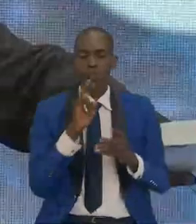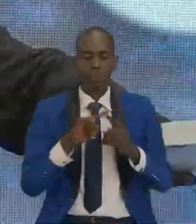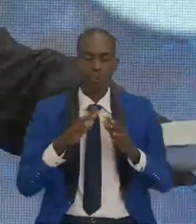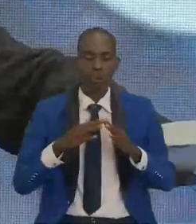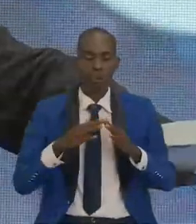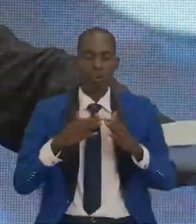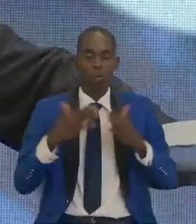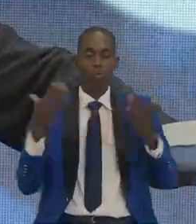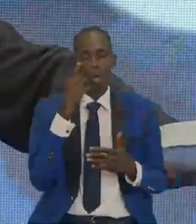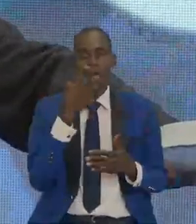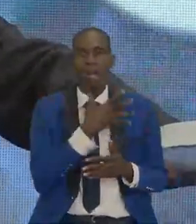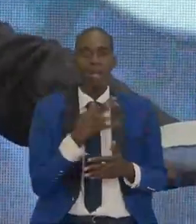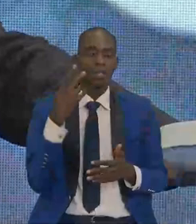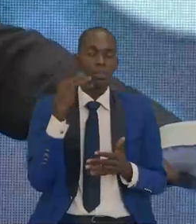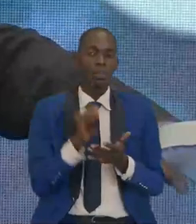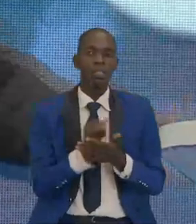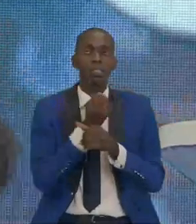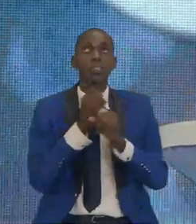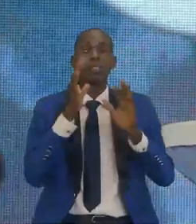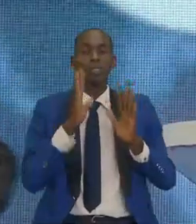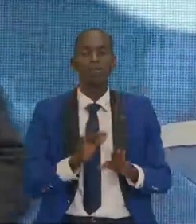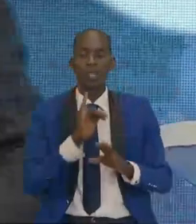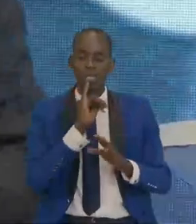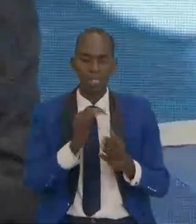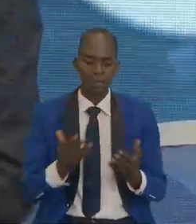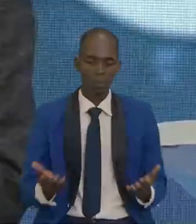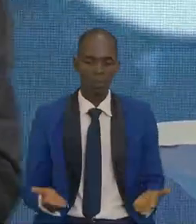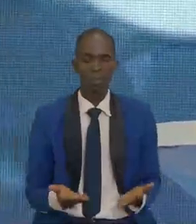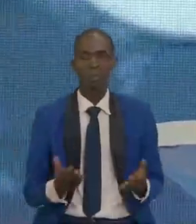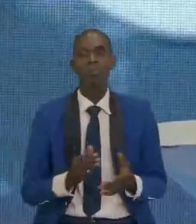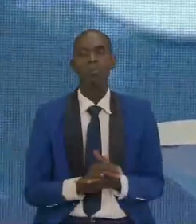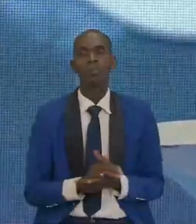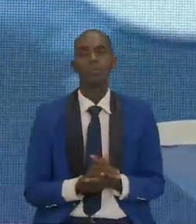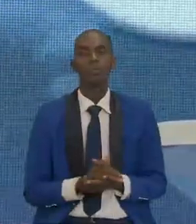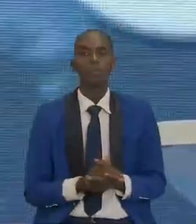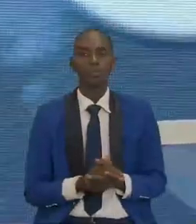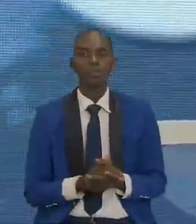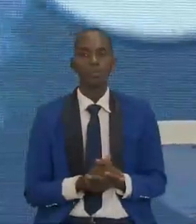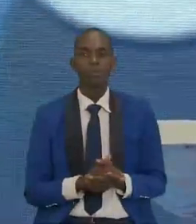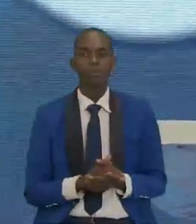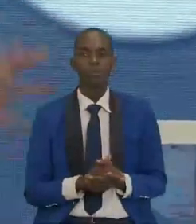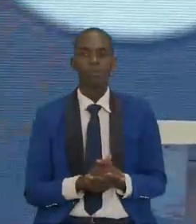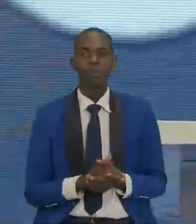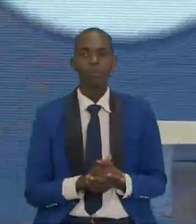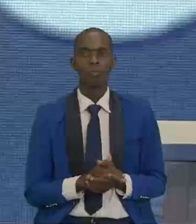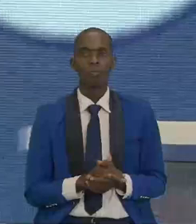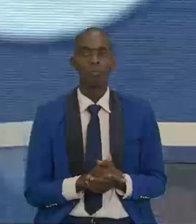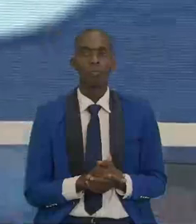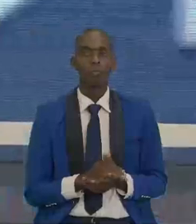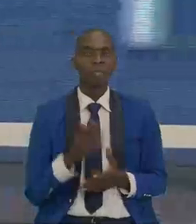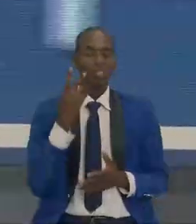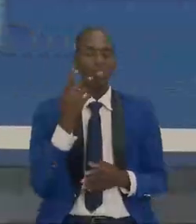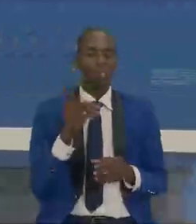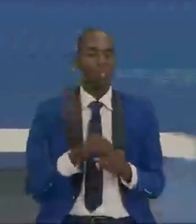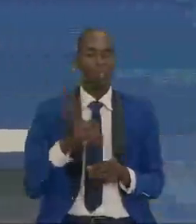Tout ce qu'il vous faut faire, c'est d'ouvrir les yeux et voir que le Sauveur est